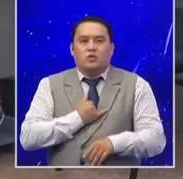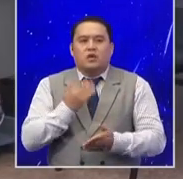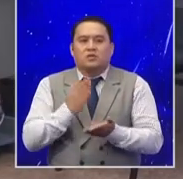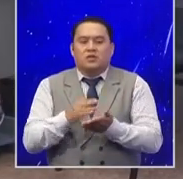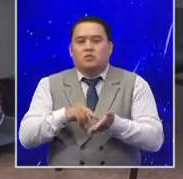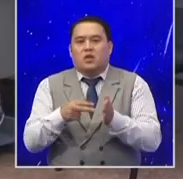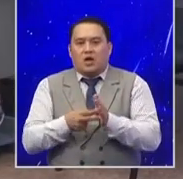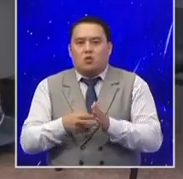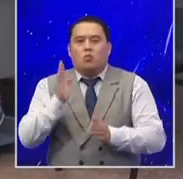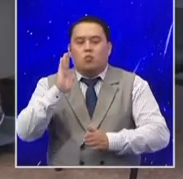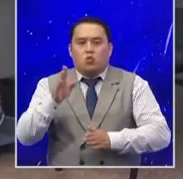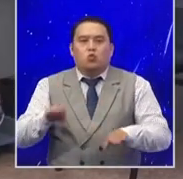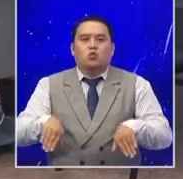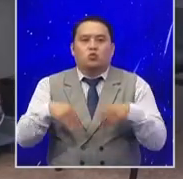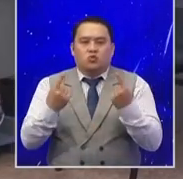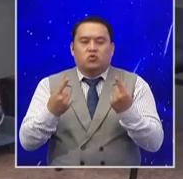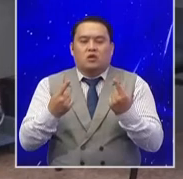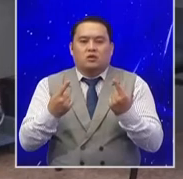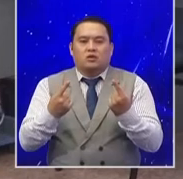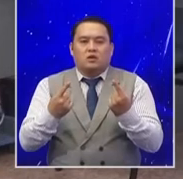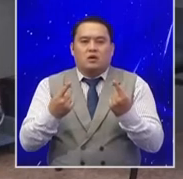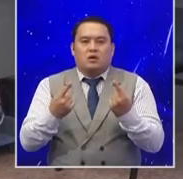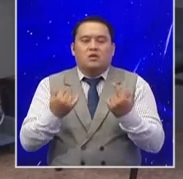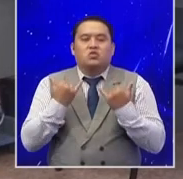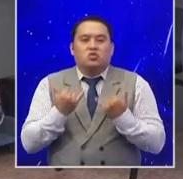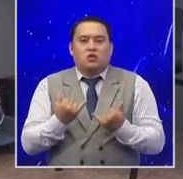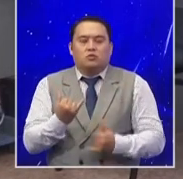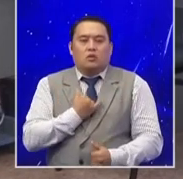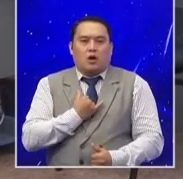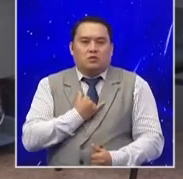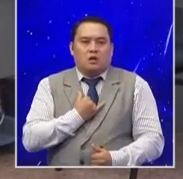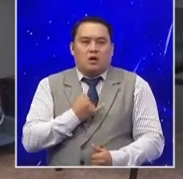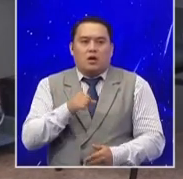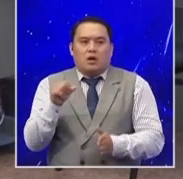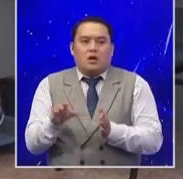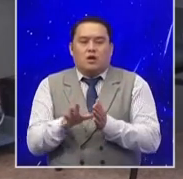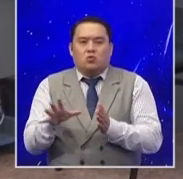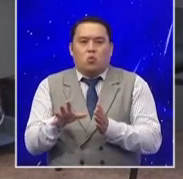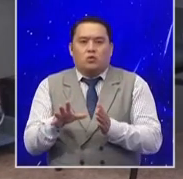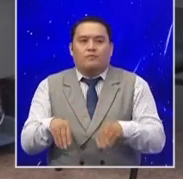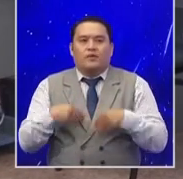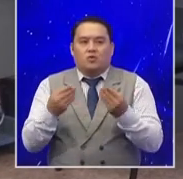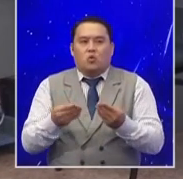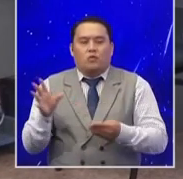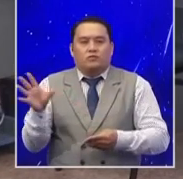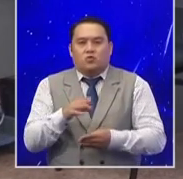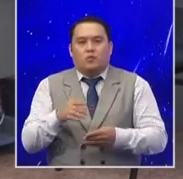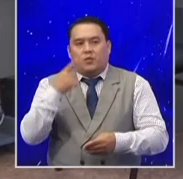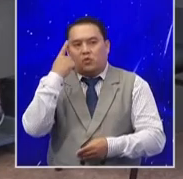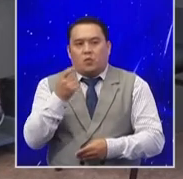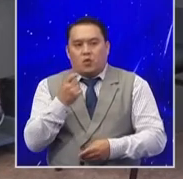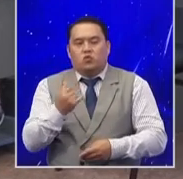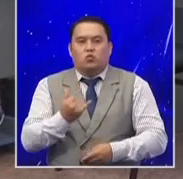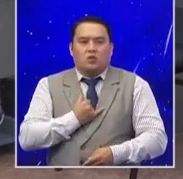планы, конечно, еще будем совершенствовать. Сейчас вот насчет электронного табло выдачи талона, вот это все мы предусмотрели, но